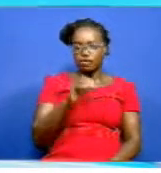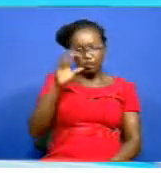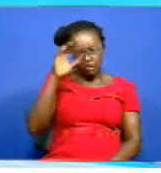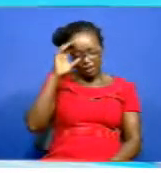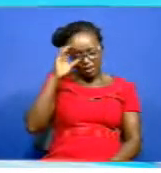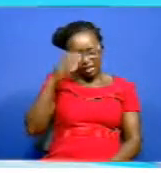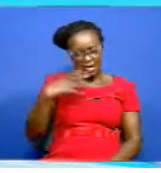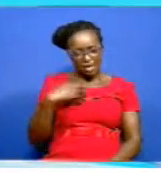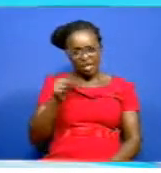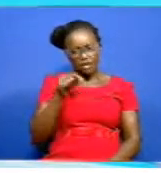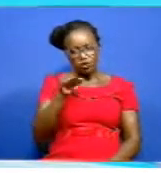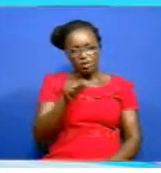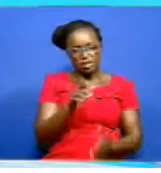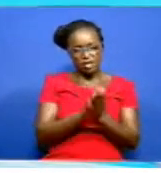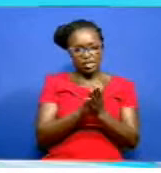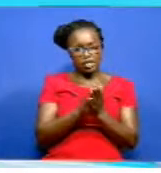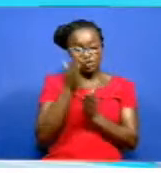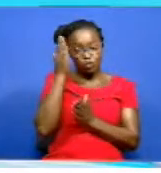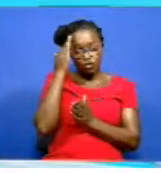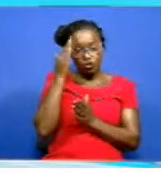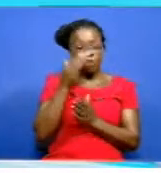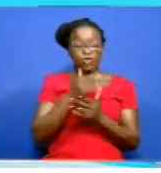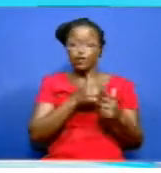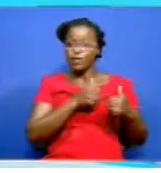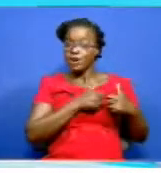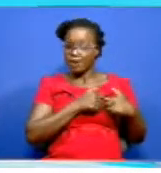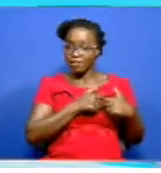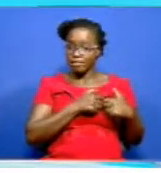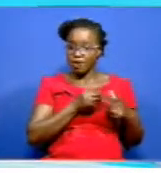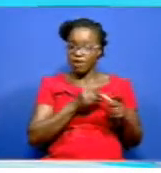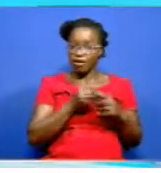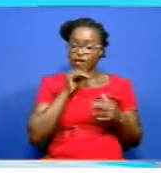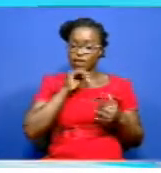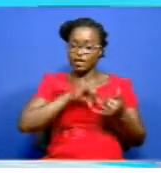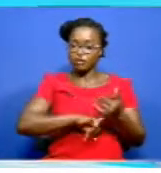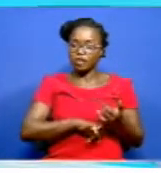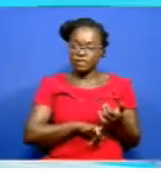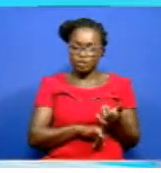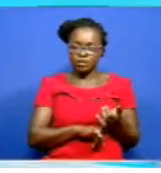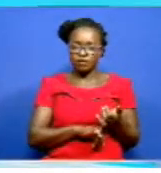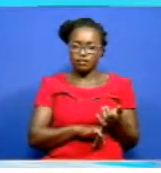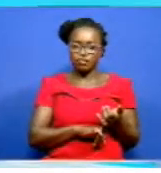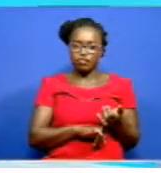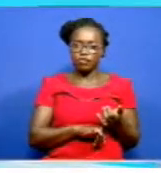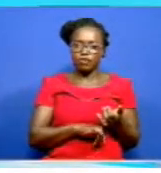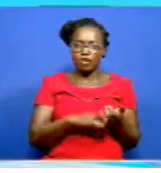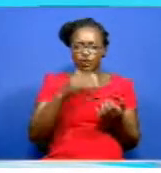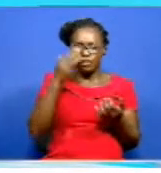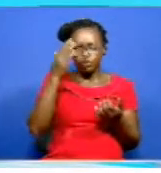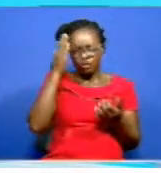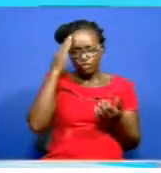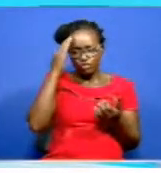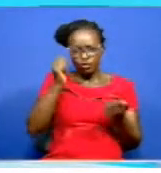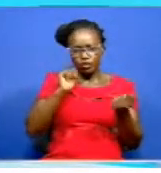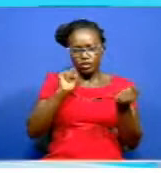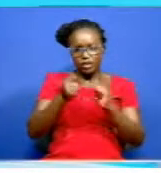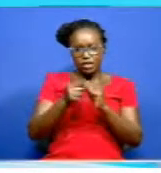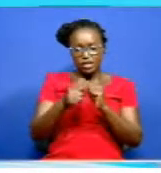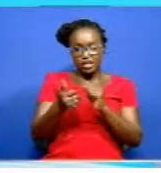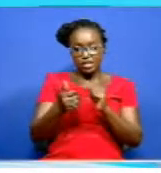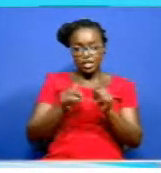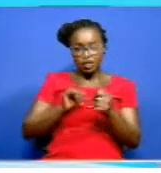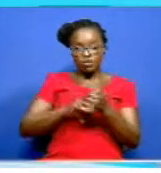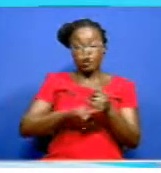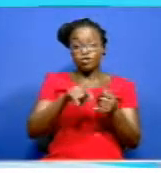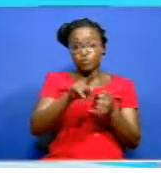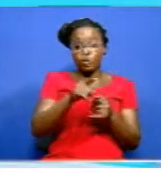kujua, na pia wewe ambaye ni mpenzi wake ama bwanake, mumewe, uweze kujua mabadiliko yoyote yanayotokea kwa mkeo, uweze